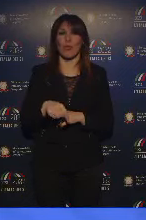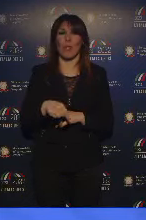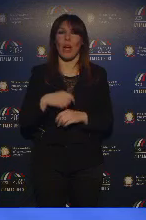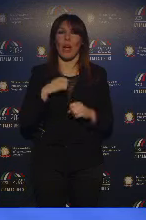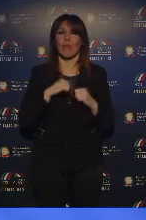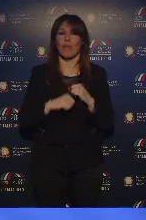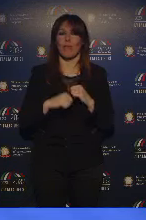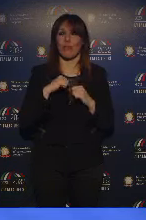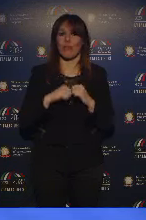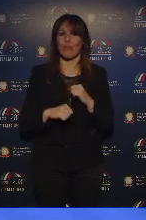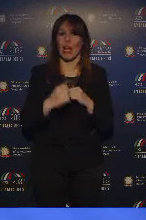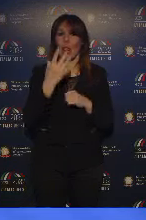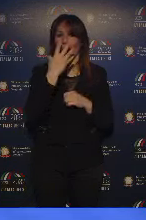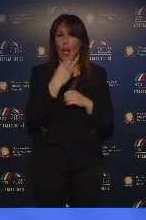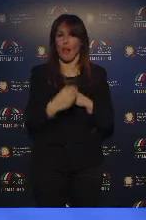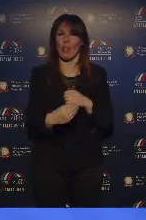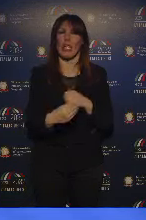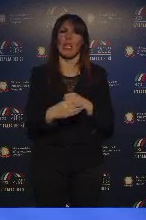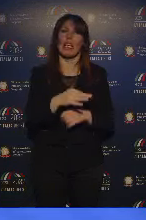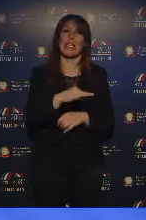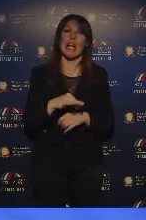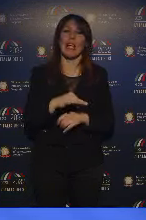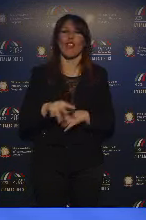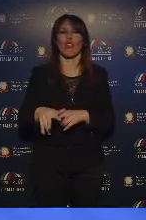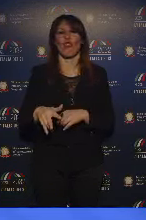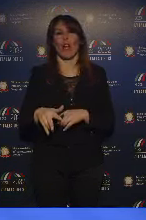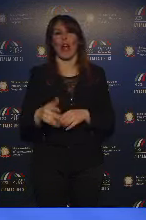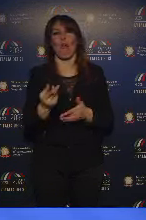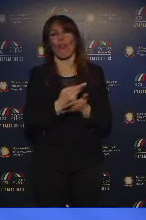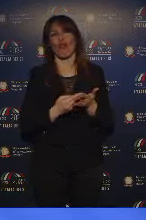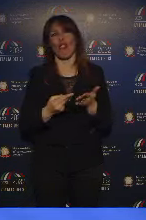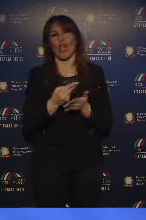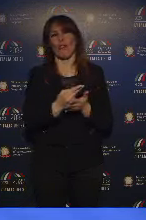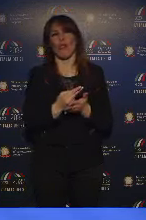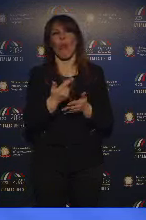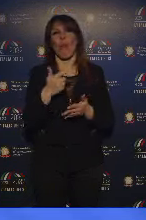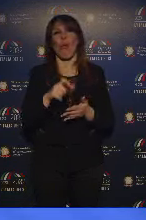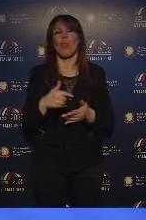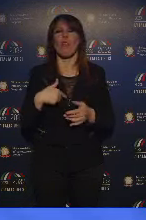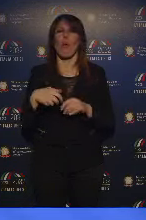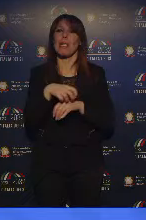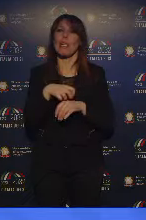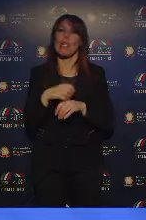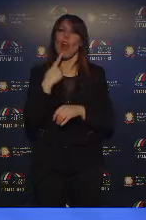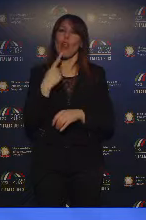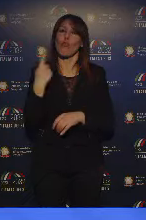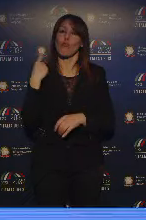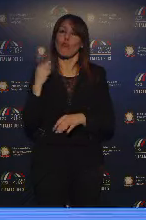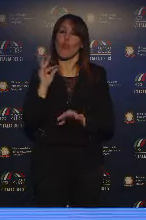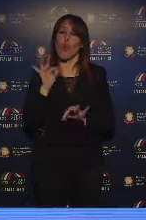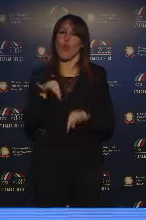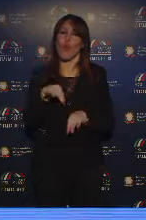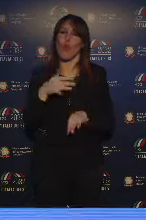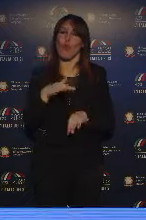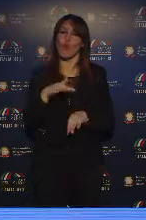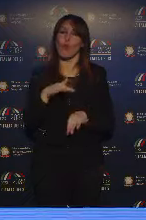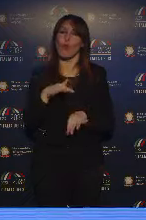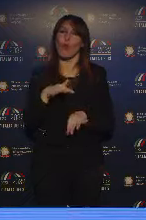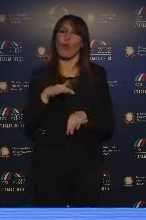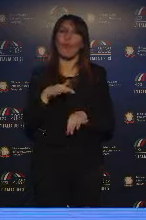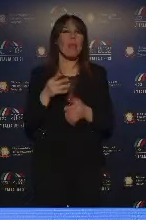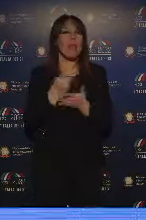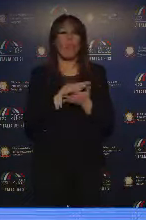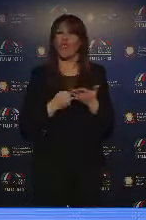velocità fra Salerno e Reggio Calabria dico in progettazione perché quando sono entrato al Ministero l'anno scorso non c'era la